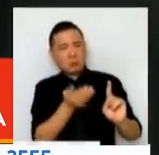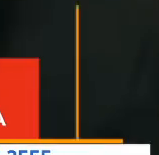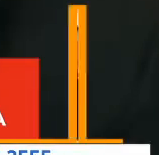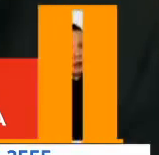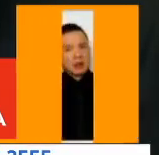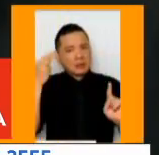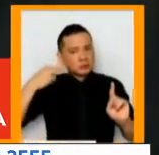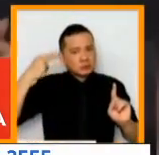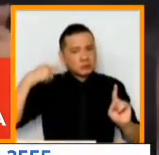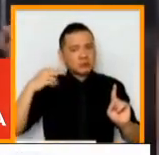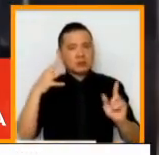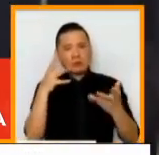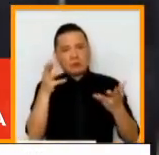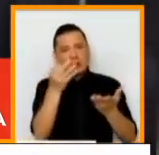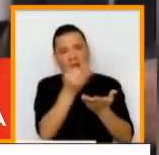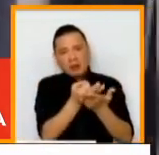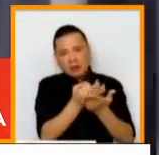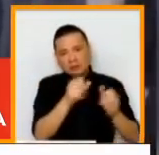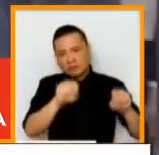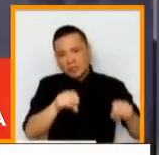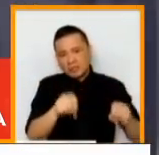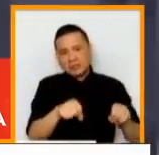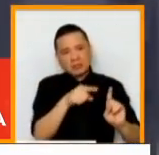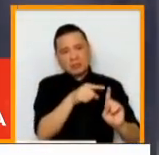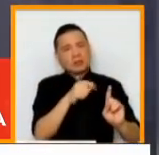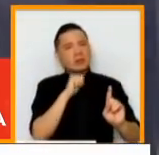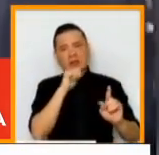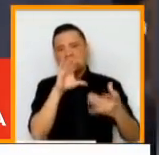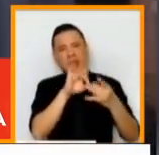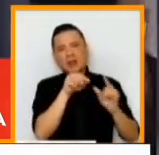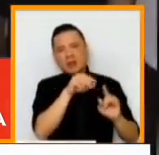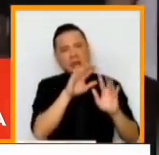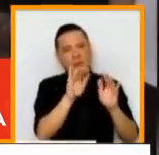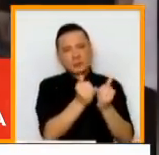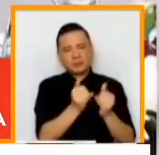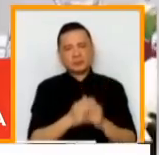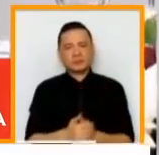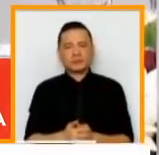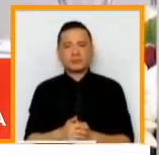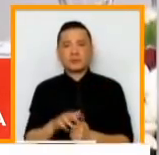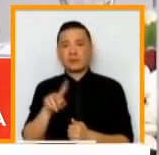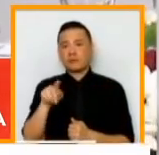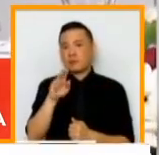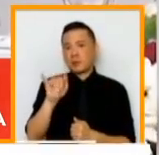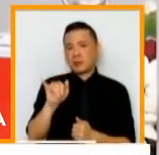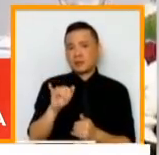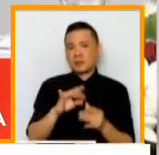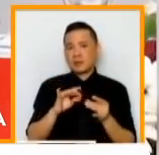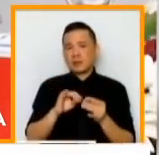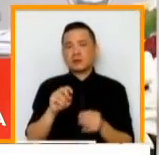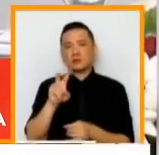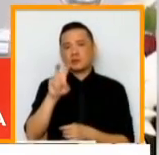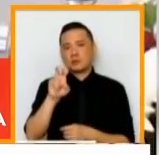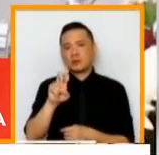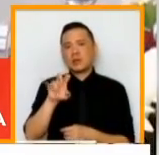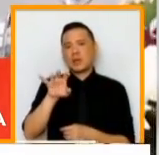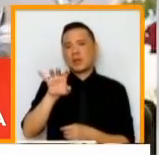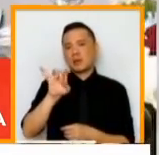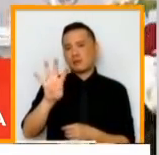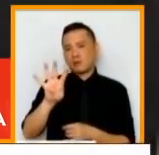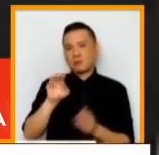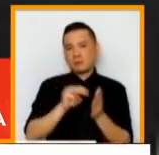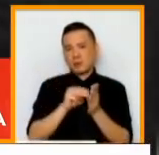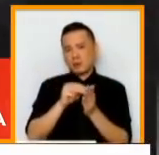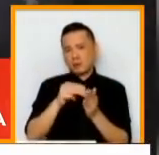financial capacity. Sa financial statement daw ng Pharmally noong 2020, 284 million pesos ang idineklarang kita